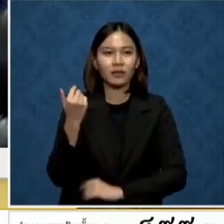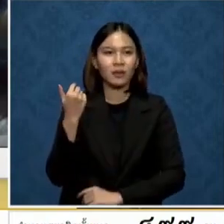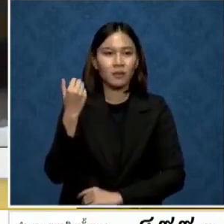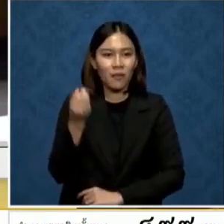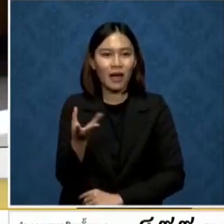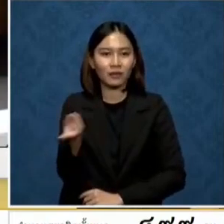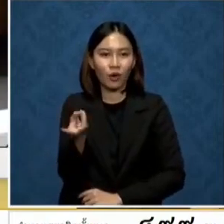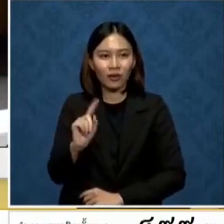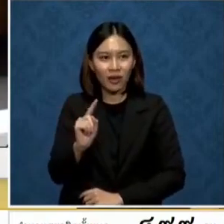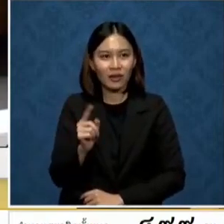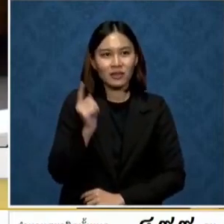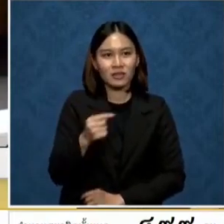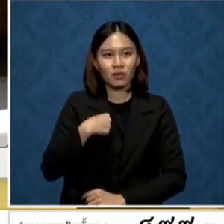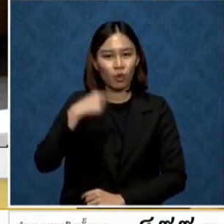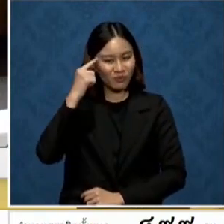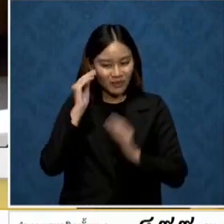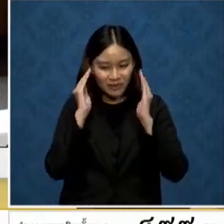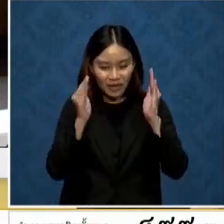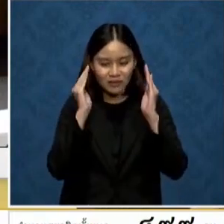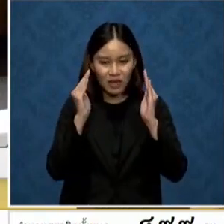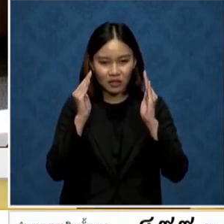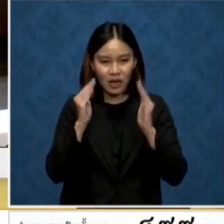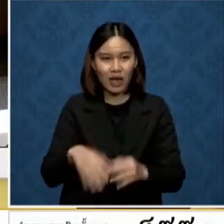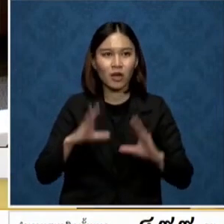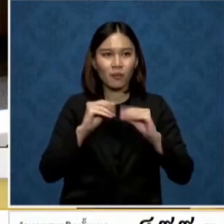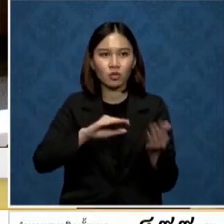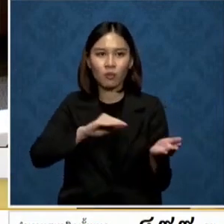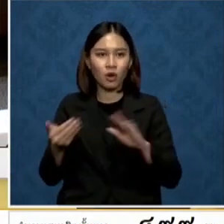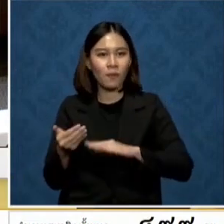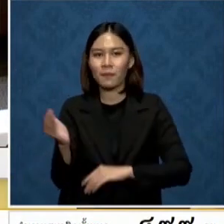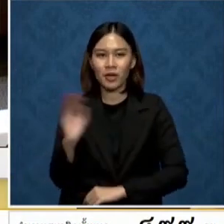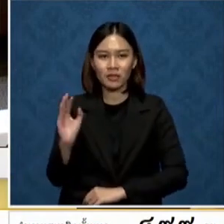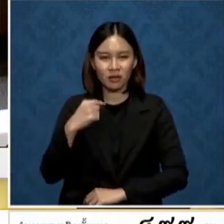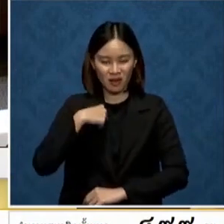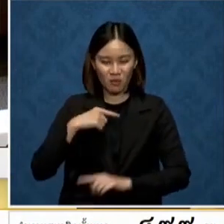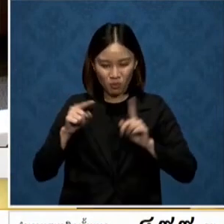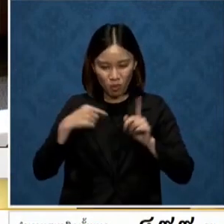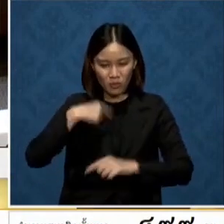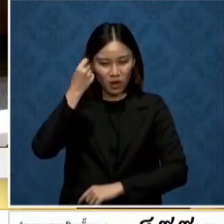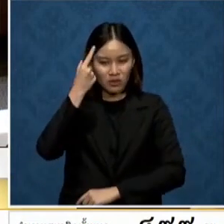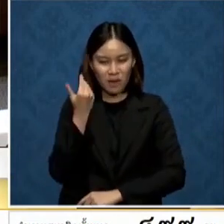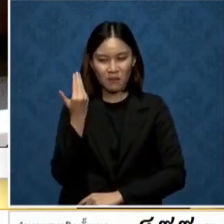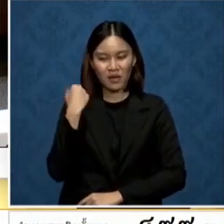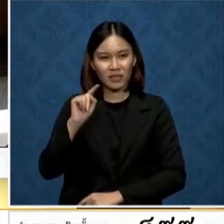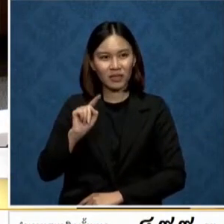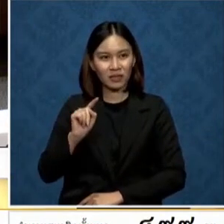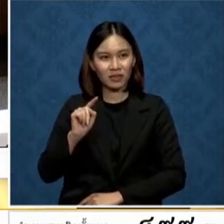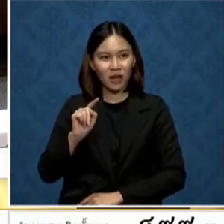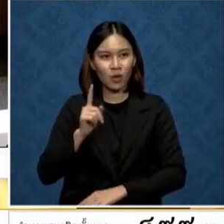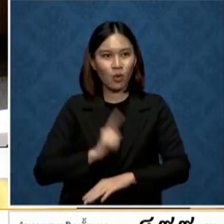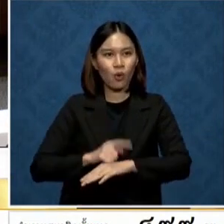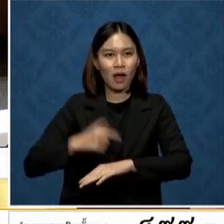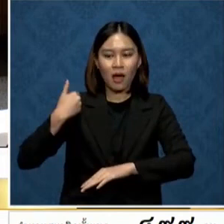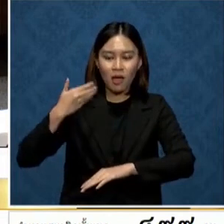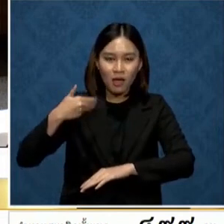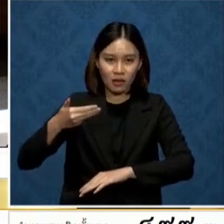ในความเป็นจริงตอนแรกผมไม่ได้มีความตั้งใจที่จะทำให้องค์ประชุมร่มนะครับเพียงแต่ว่าผมเข้าใจดีว่าเมื่อสักครู่มันอาจจะทอดเวระยะเวลายาว